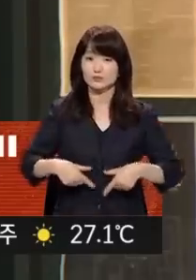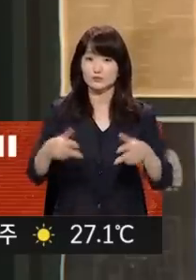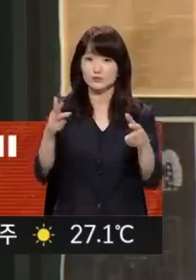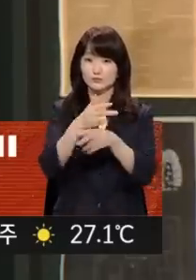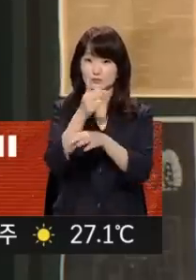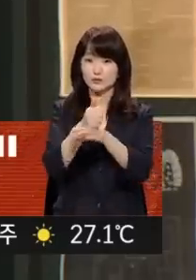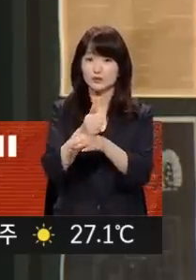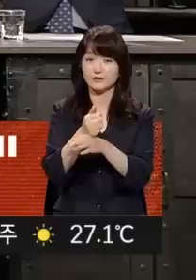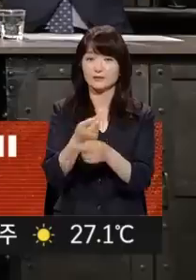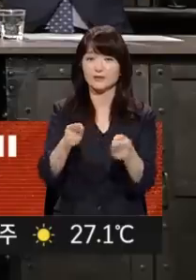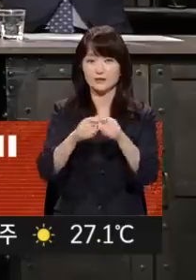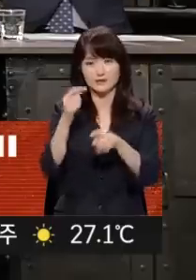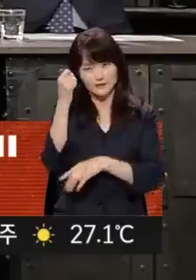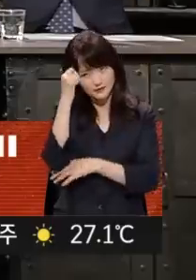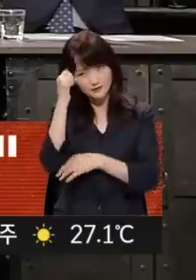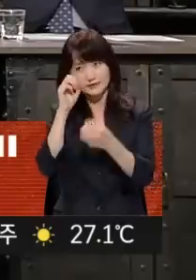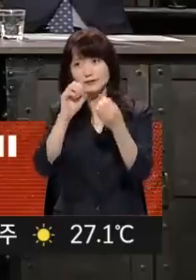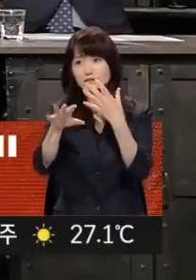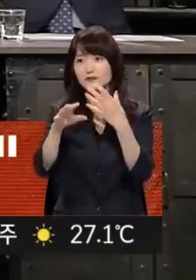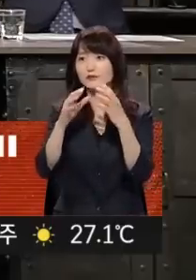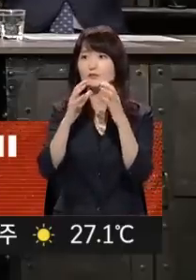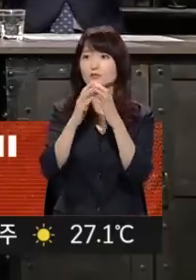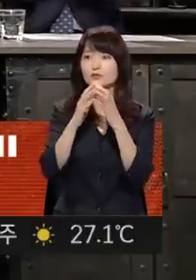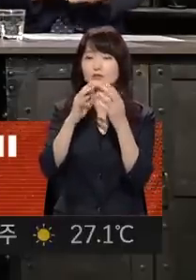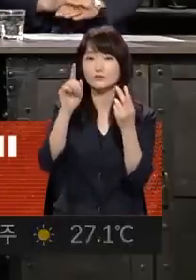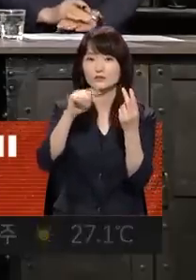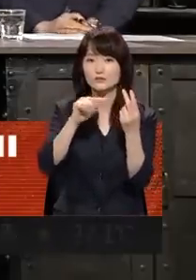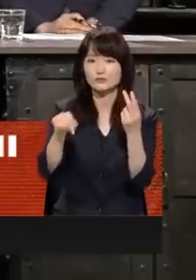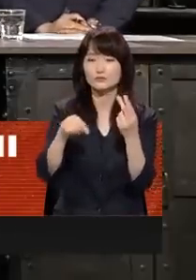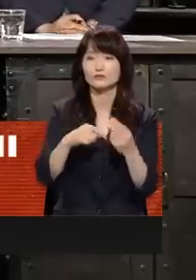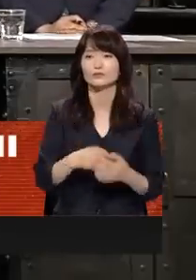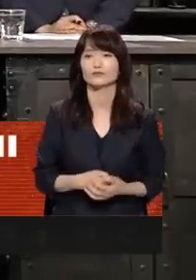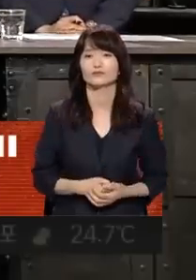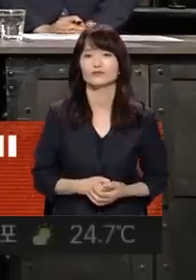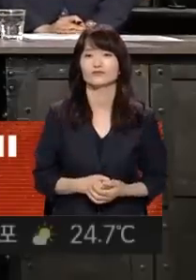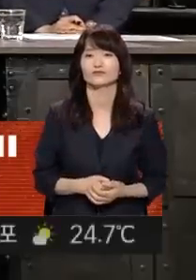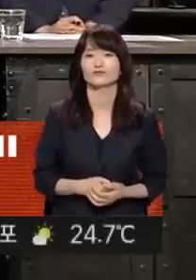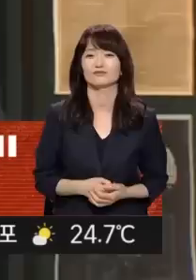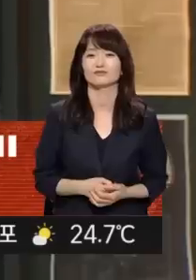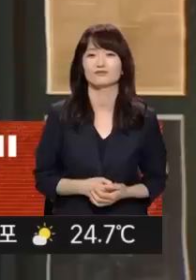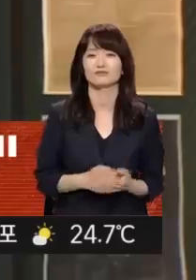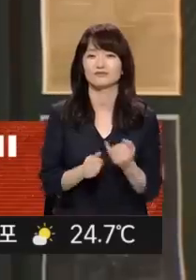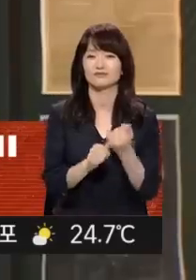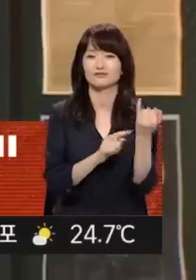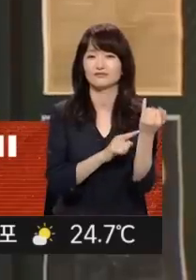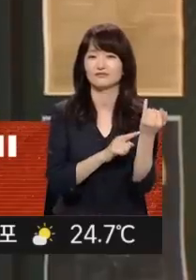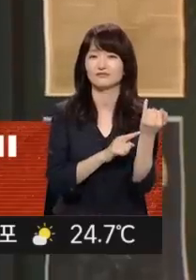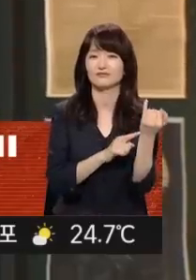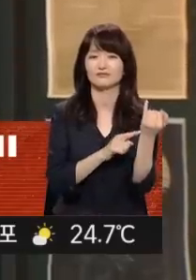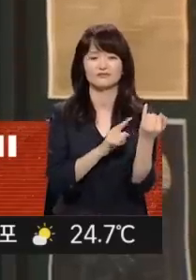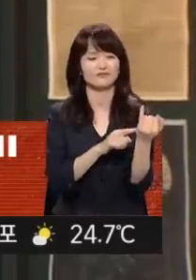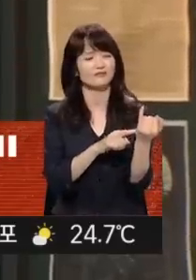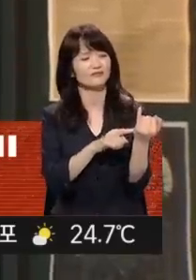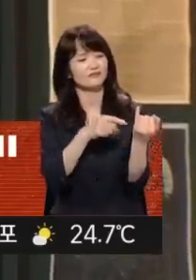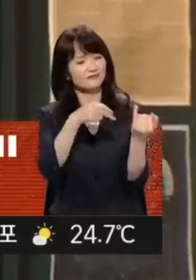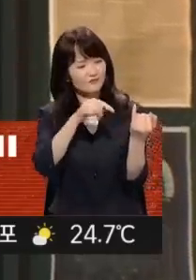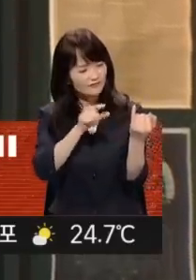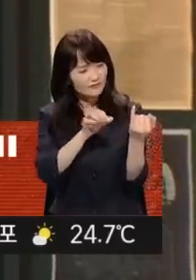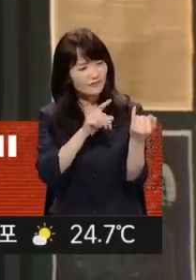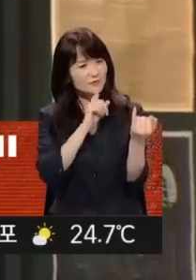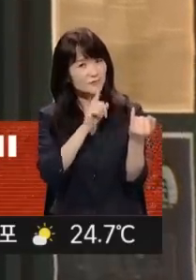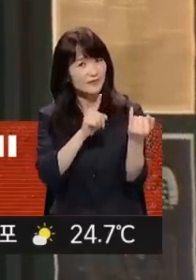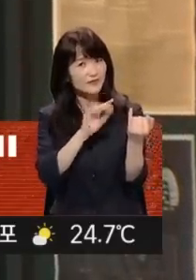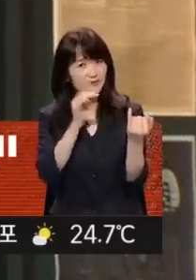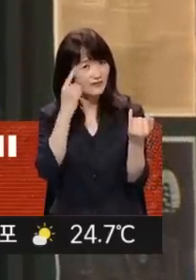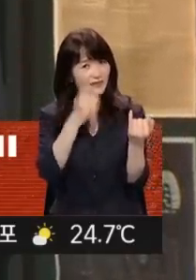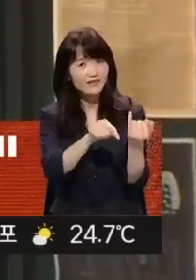쓰자 응 동그라미 어우 야 좋습니다이 구독 좋아요 자 다음은 아내 선영아이 꼬맹아 너 그게 말이